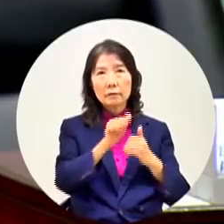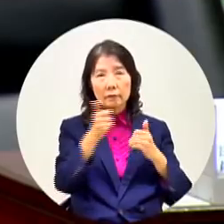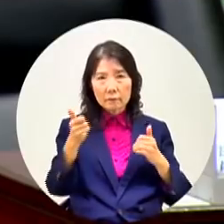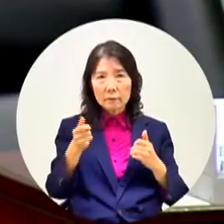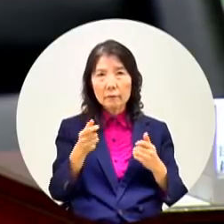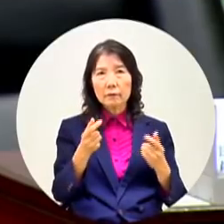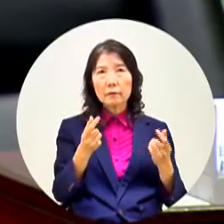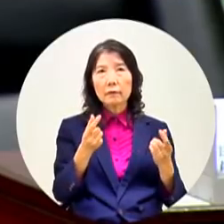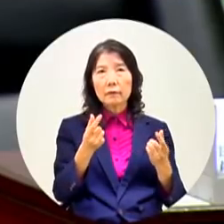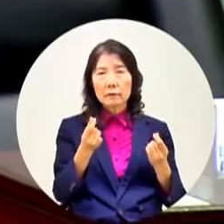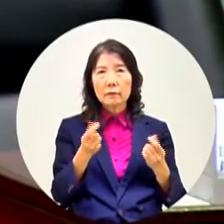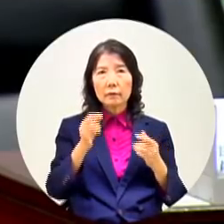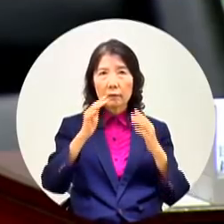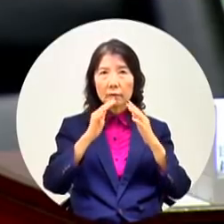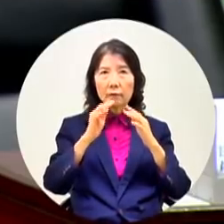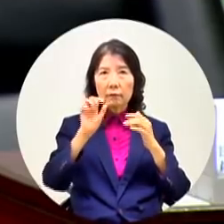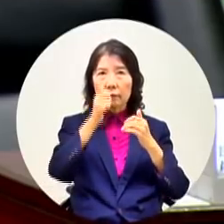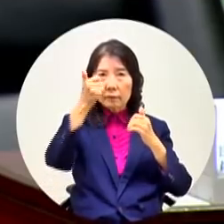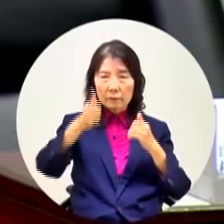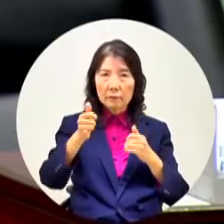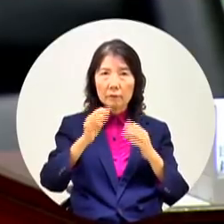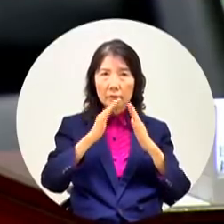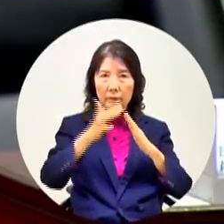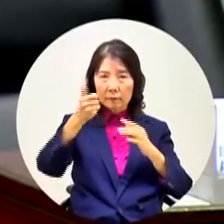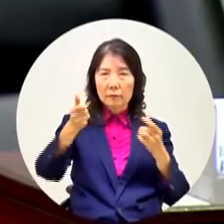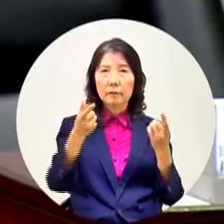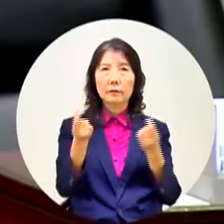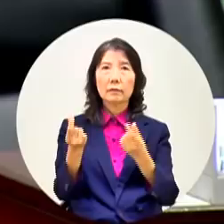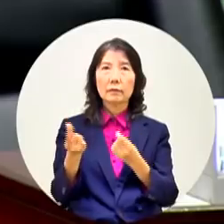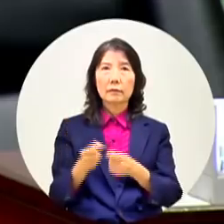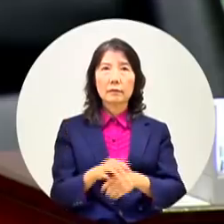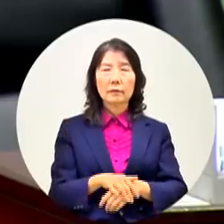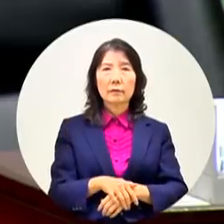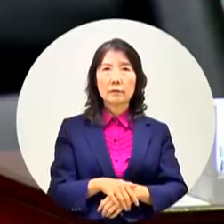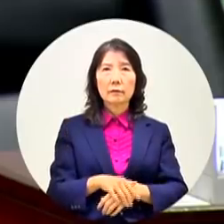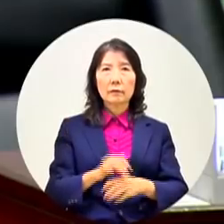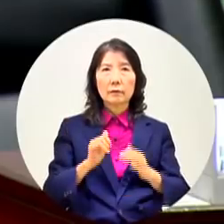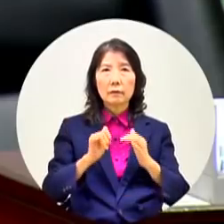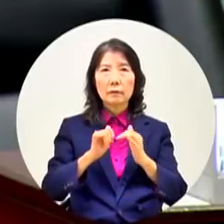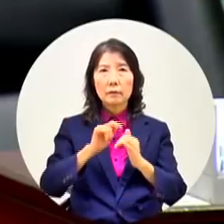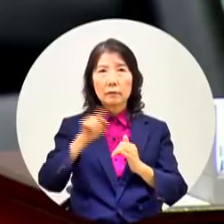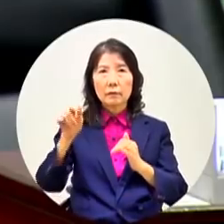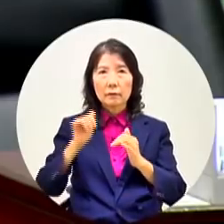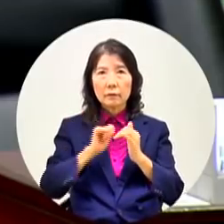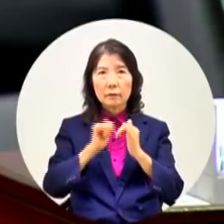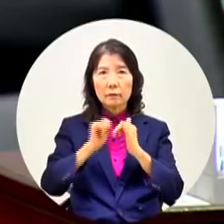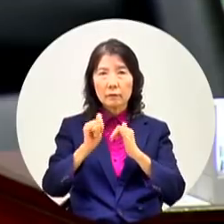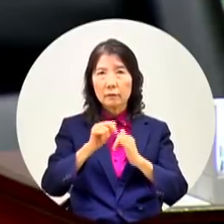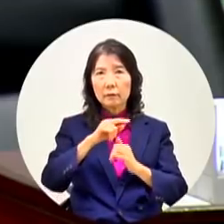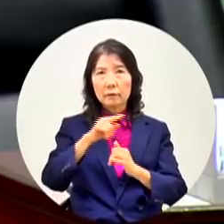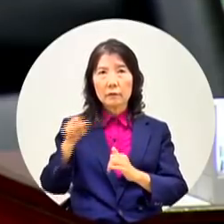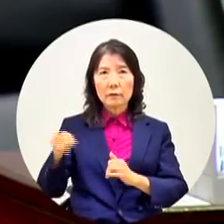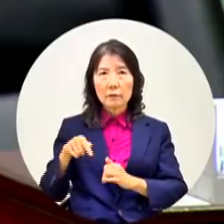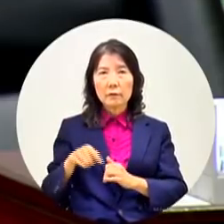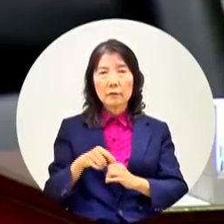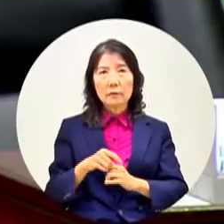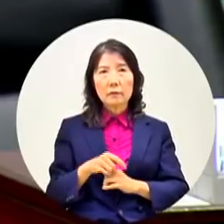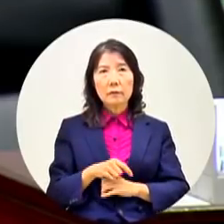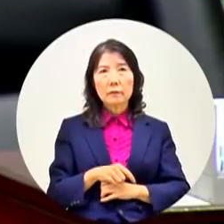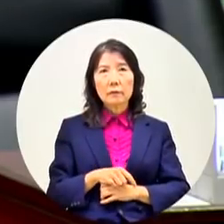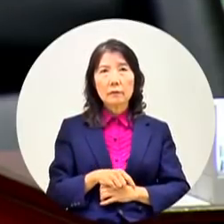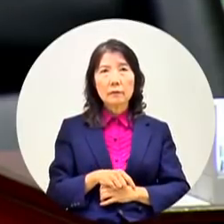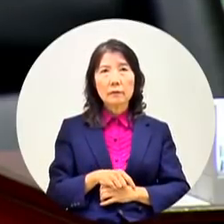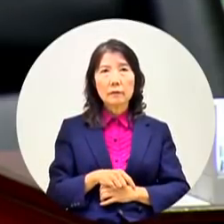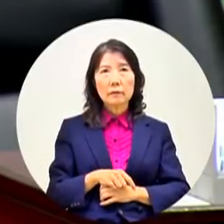议长也好，包括咱市长也好，咱的市民朋友、咱的选民，他们用非常宝贵